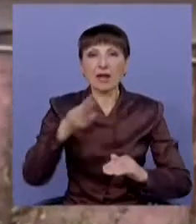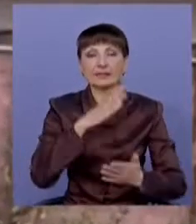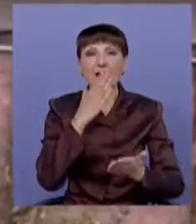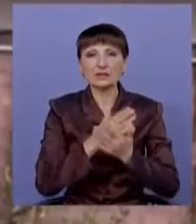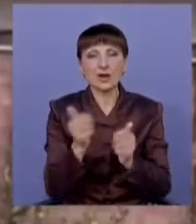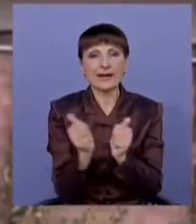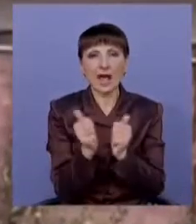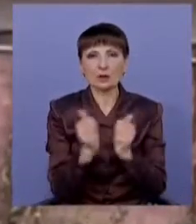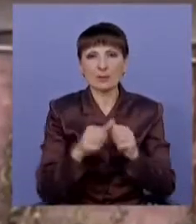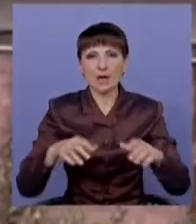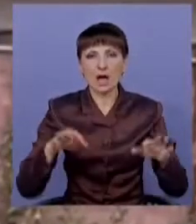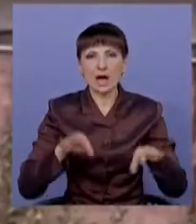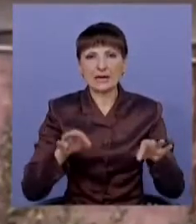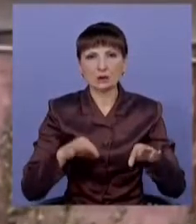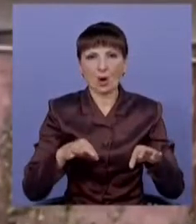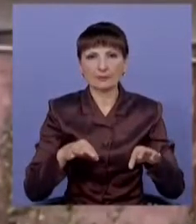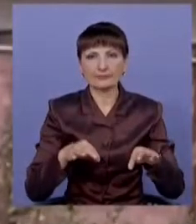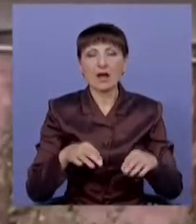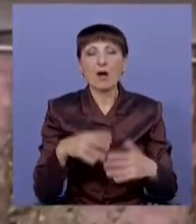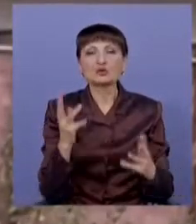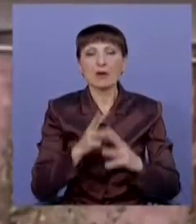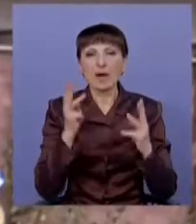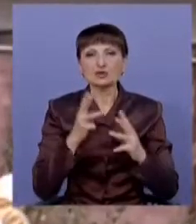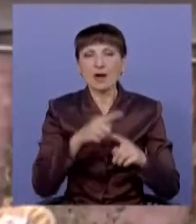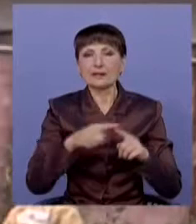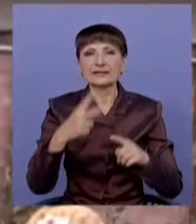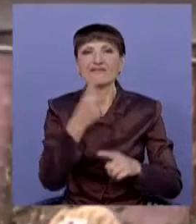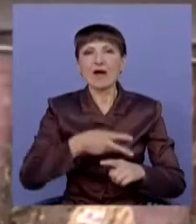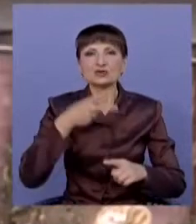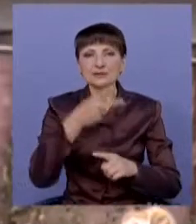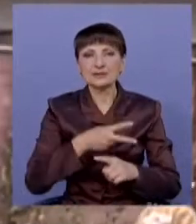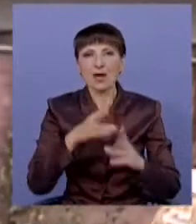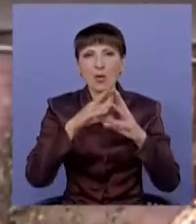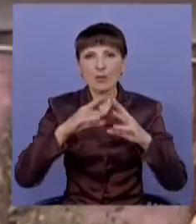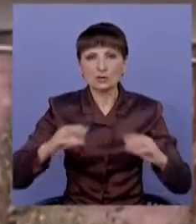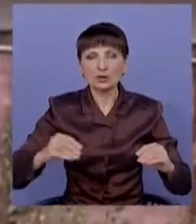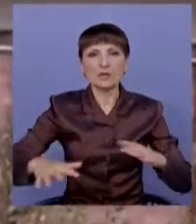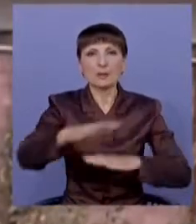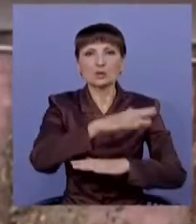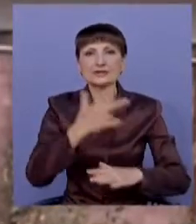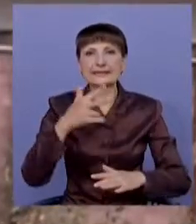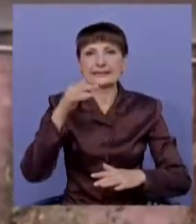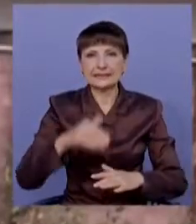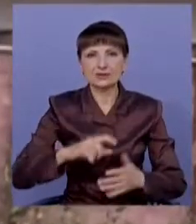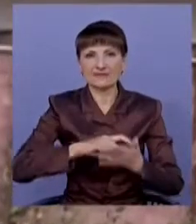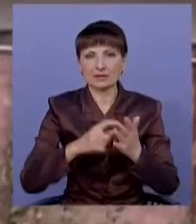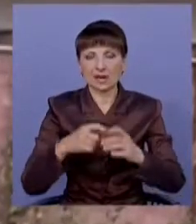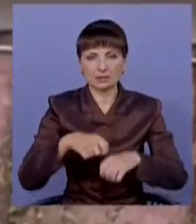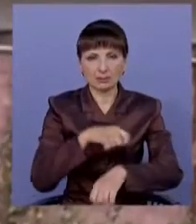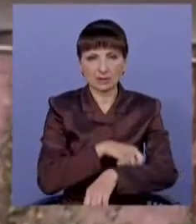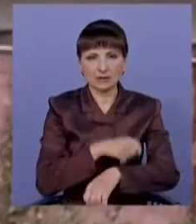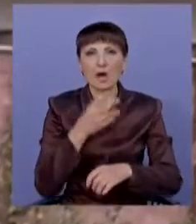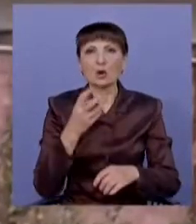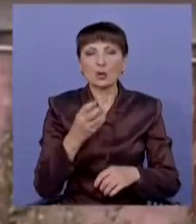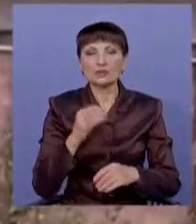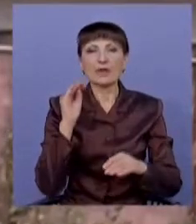находящиеся рядом с рынком Минза. Пожарным в течение 2 часов удается сдерживать огонь на площади 3000 квадратных метров. Кроме